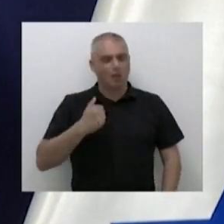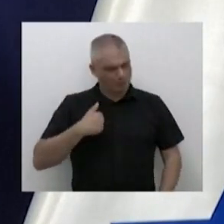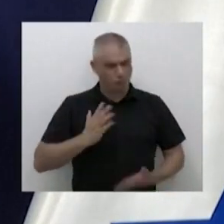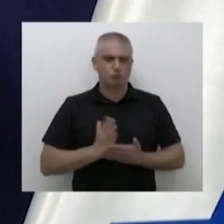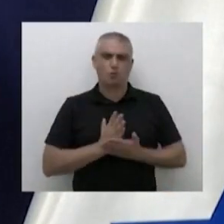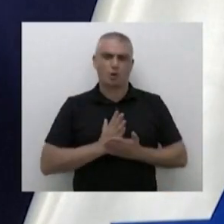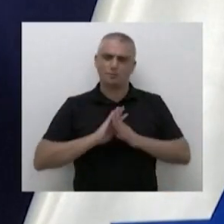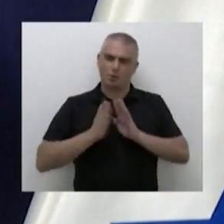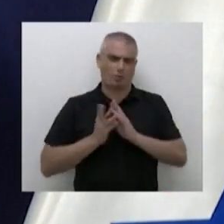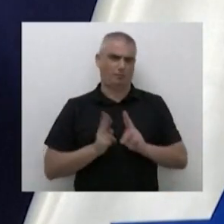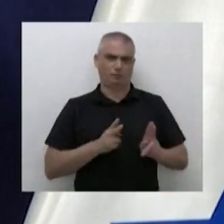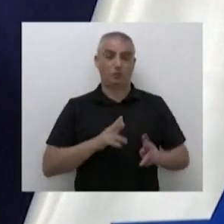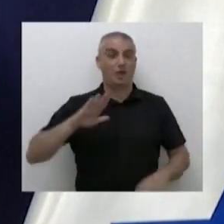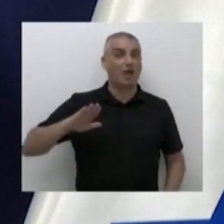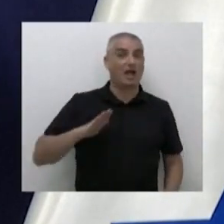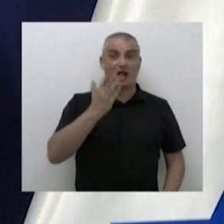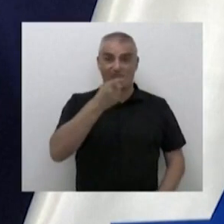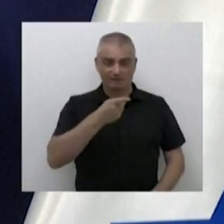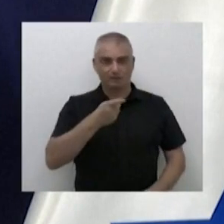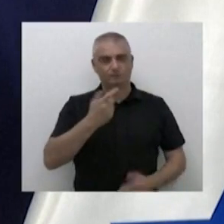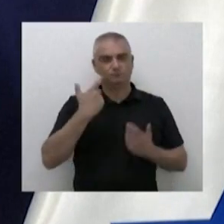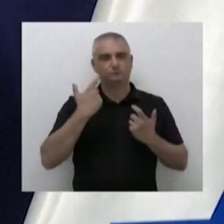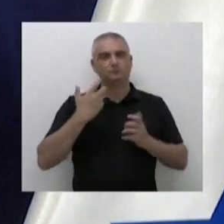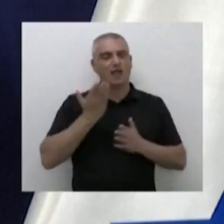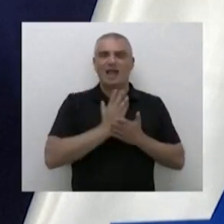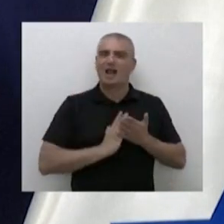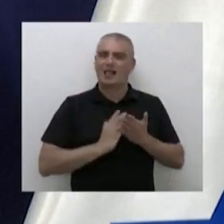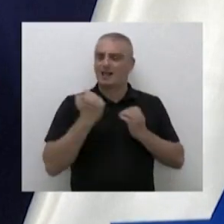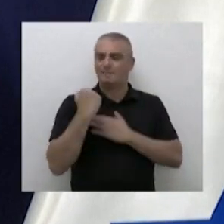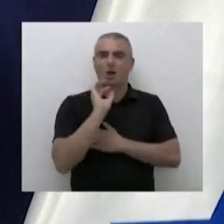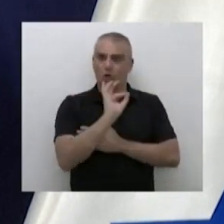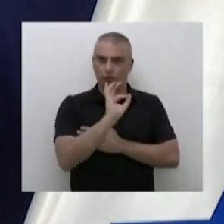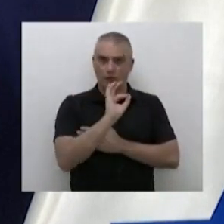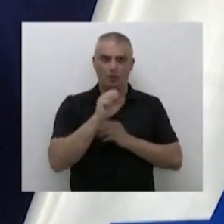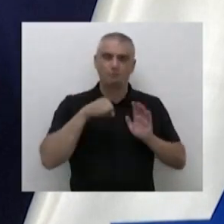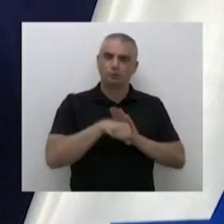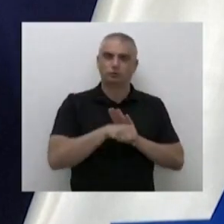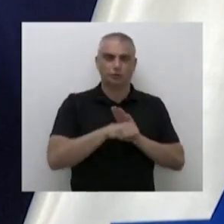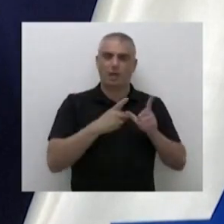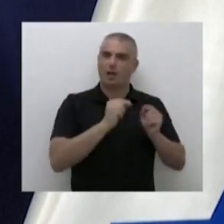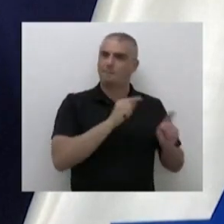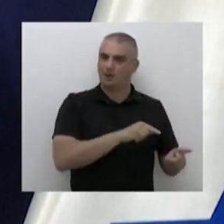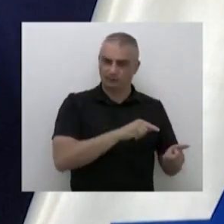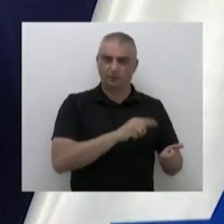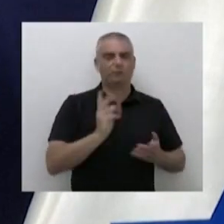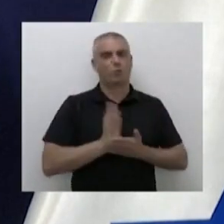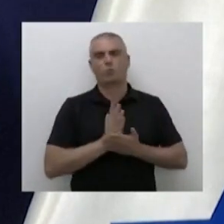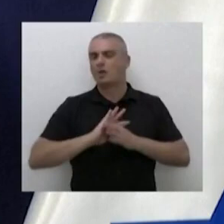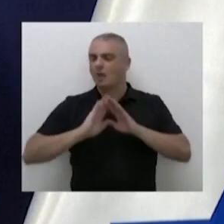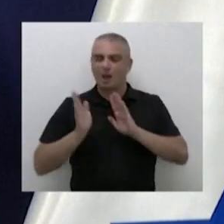حساب الحياة أو جزء من حياة جزء من الأسرى، فإن